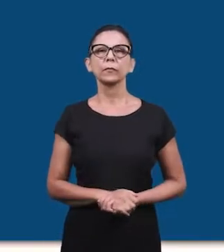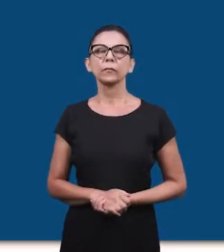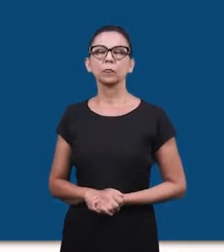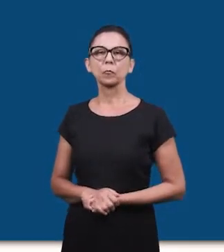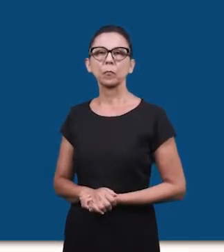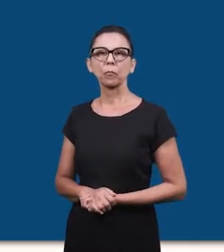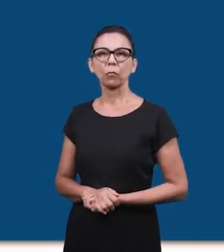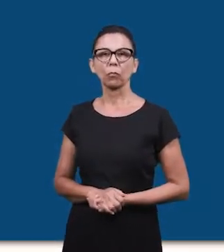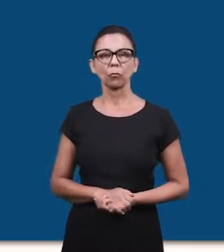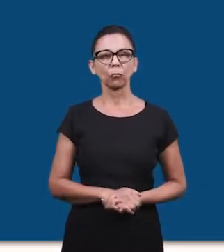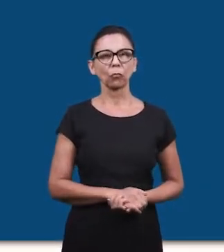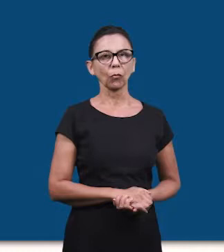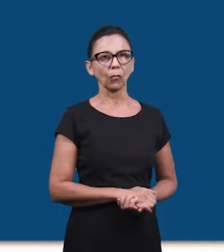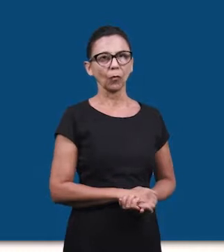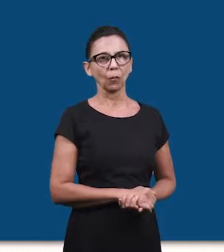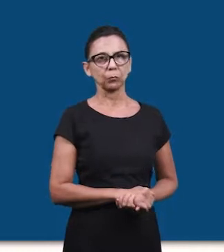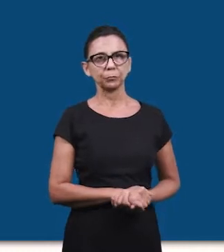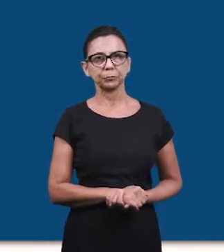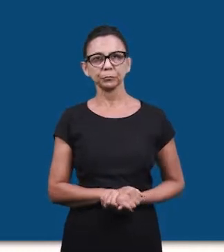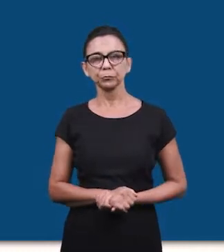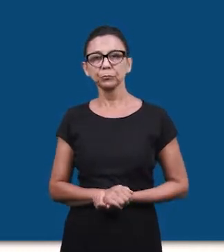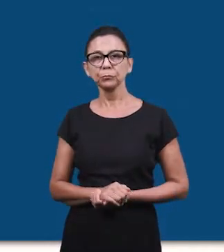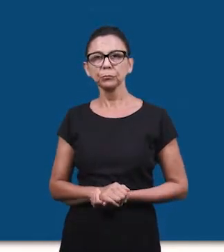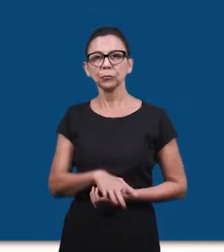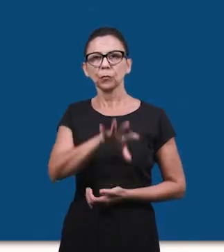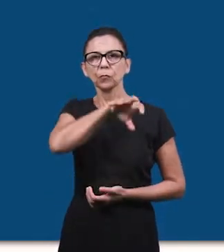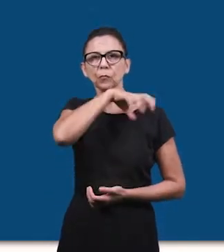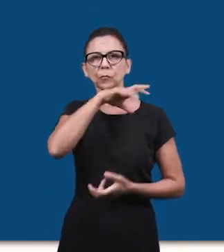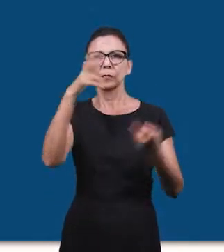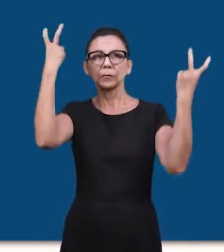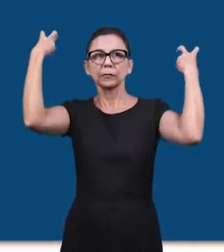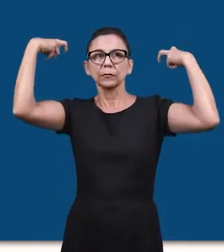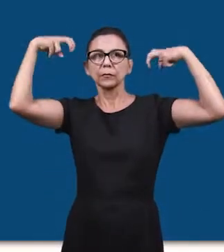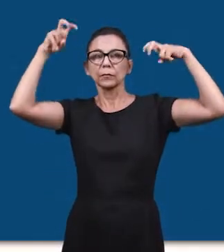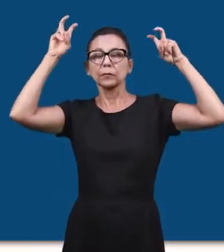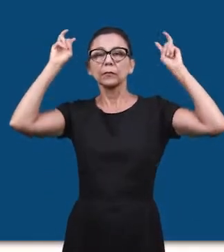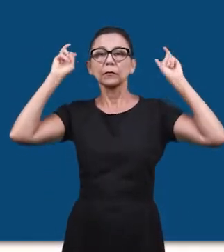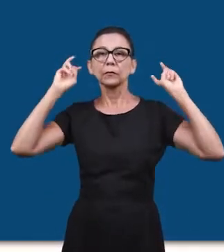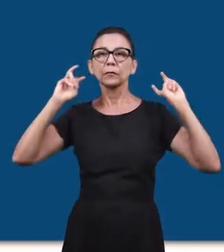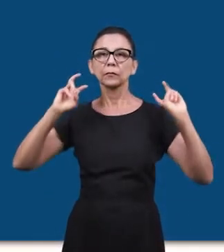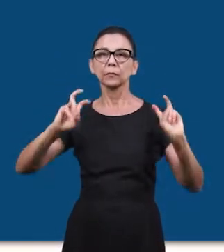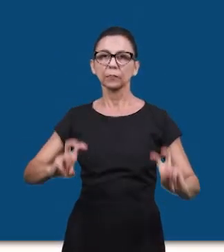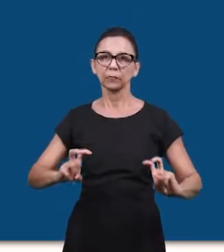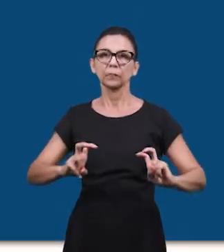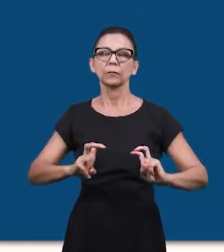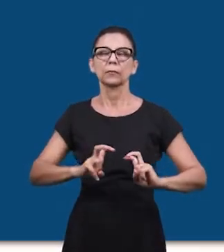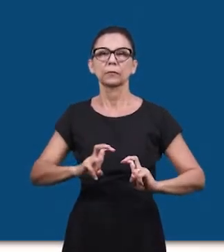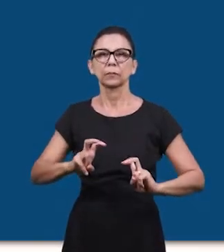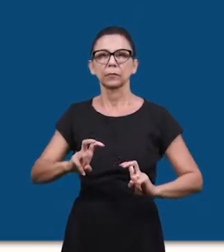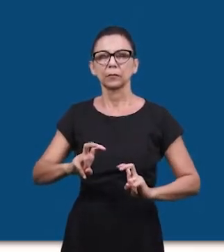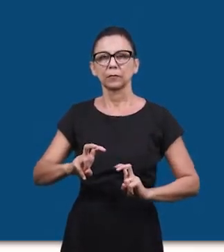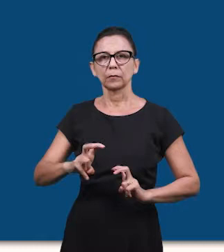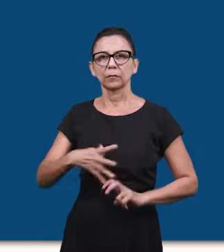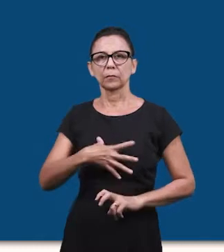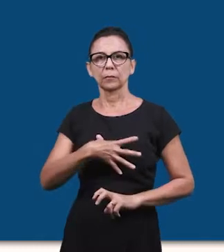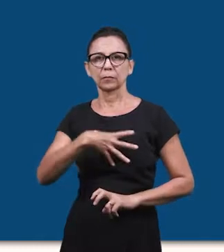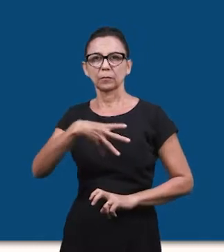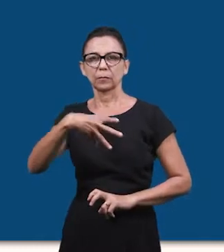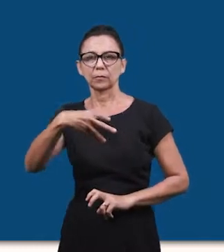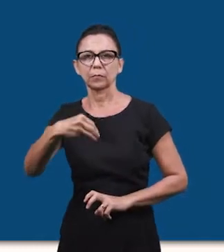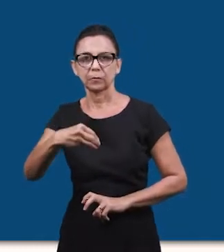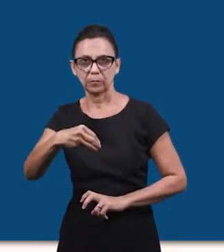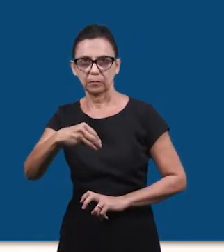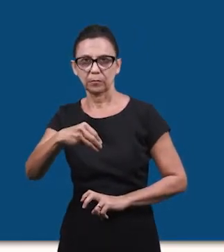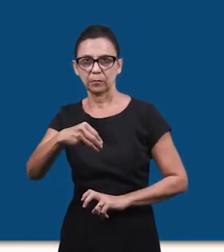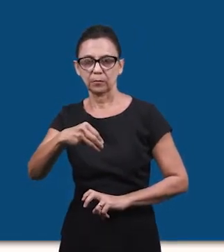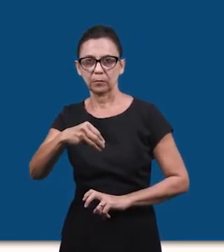Tu prendras l'autre bélier, et Aaron et ses fils poseront leurs mains sur la tête